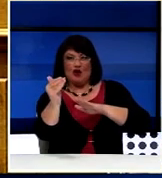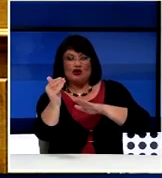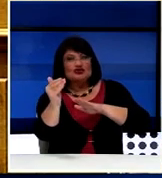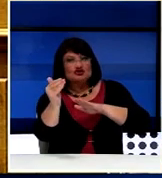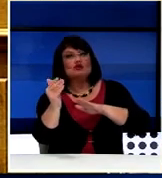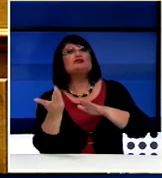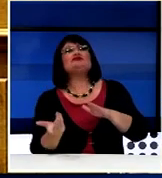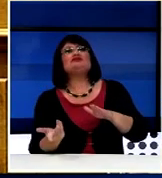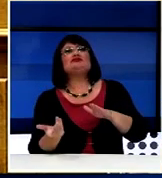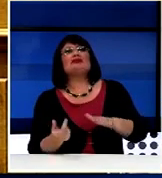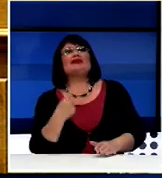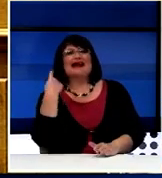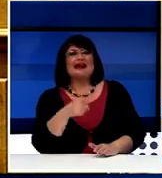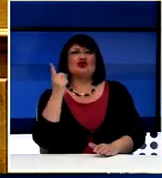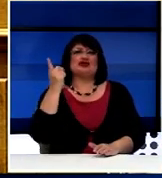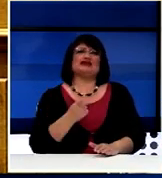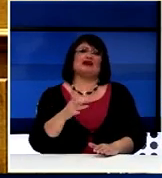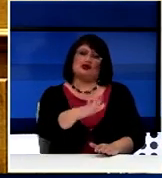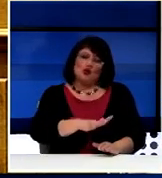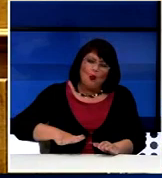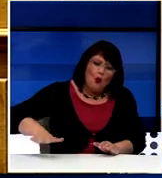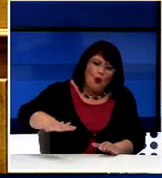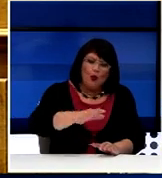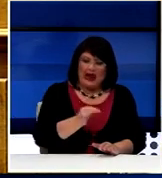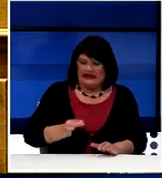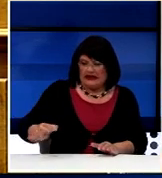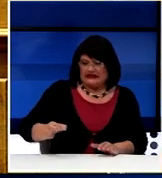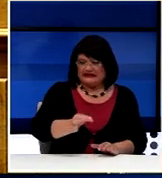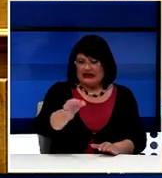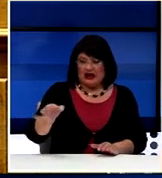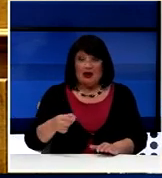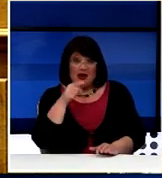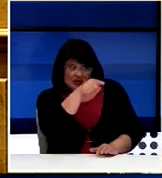απότατο όριο της 100% επίρρειας όλων των νησιών και του Καστελορίζου.